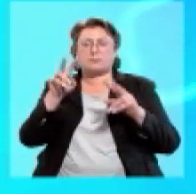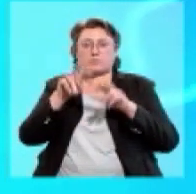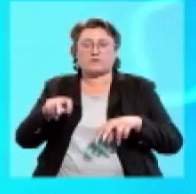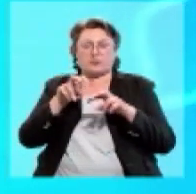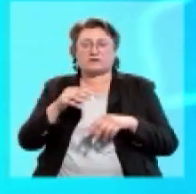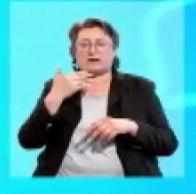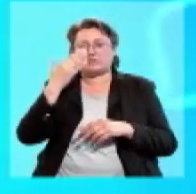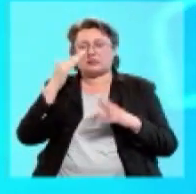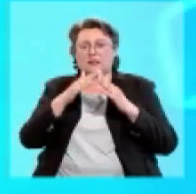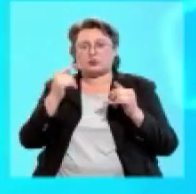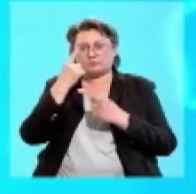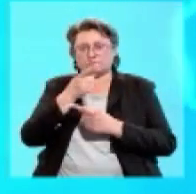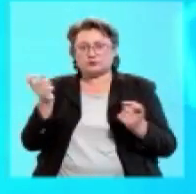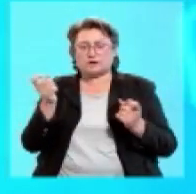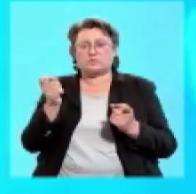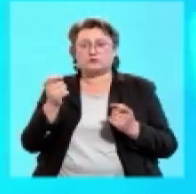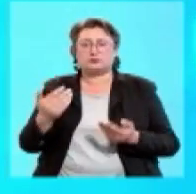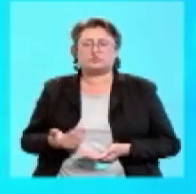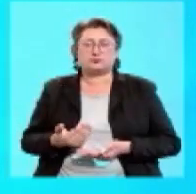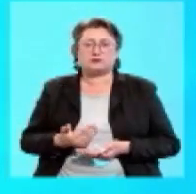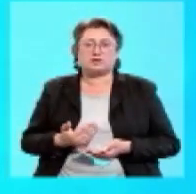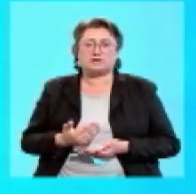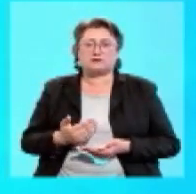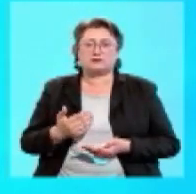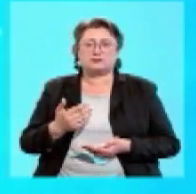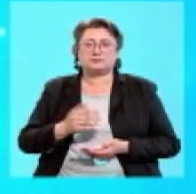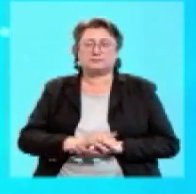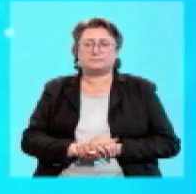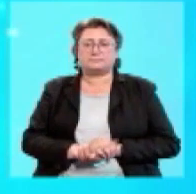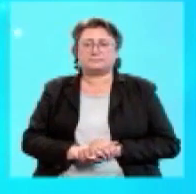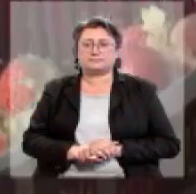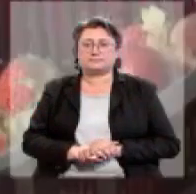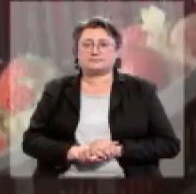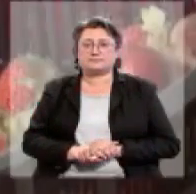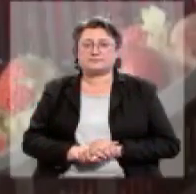жатыр. Және тұрғындарға бірқатар кеңесті қаперде ұстауды ескертеді.